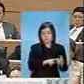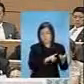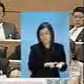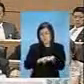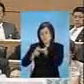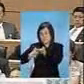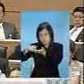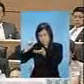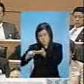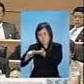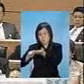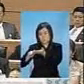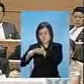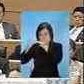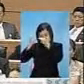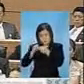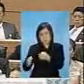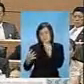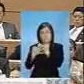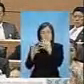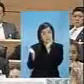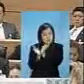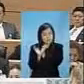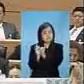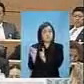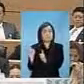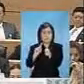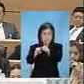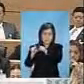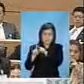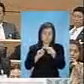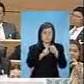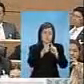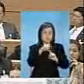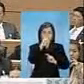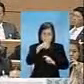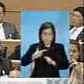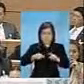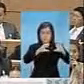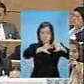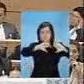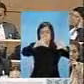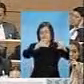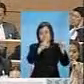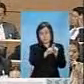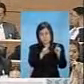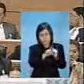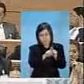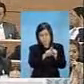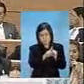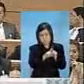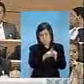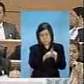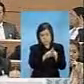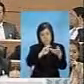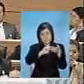แบบนี้ครับเพื่อนสมาชิกหลายท่านพูดกันเหมือนกับว่าอัยการสูงสุดหรือสำนักงานอัยการสูงสุดไร้แล้